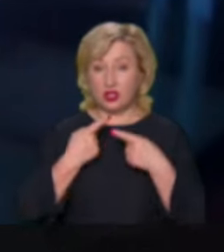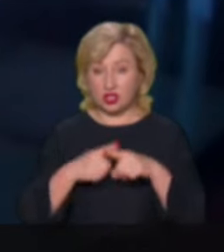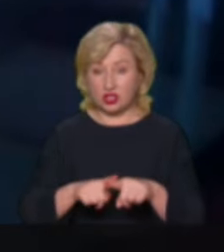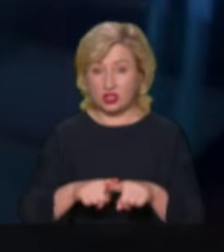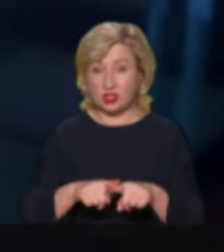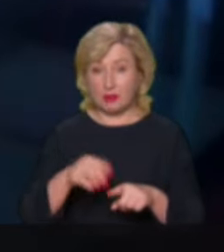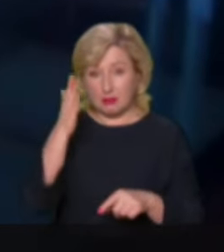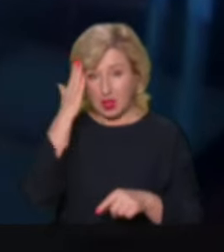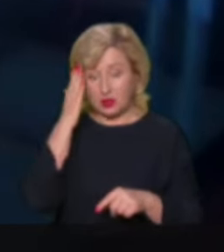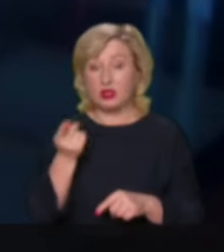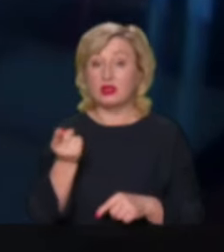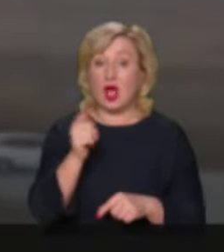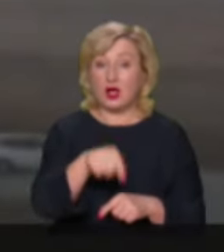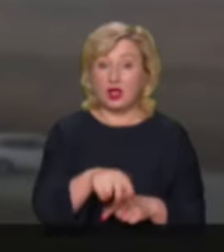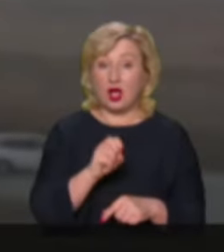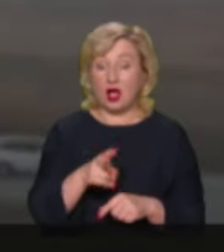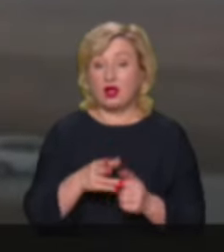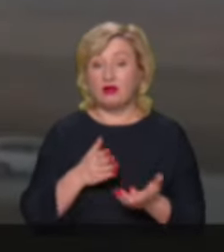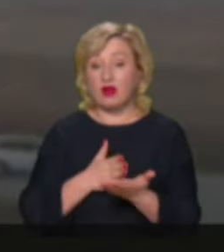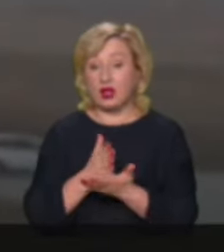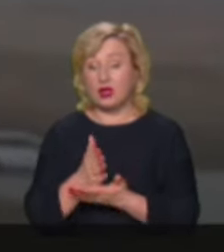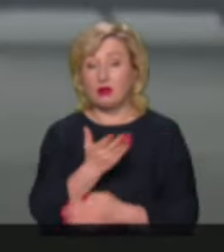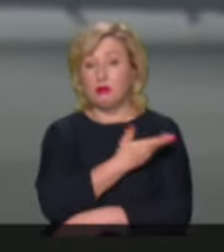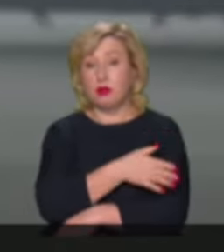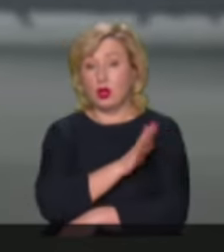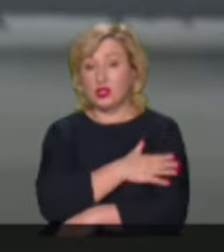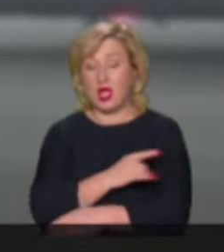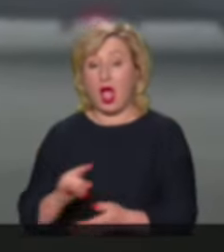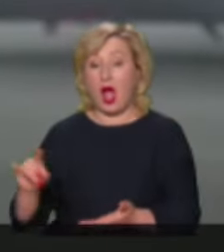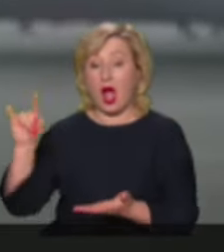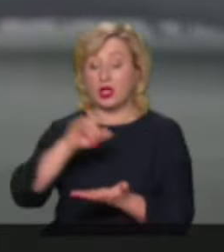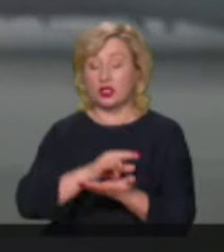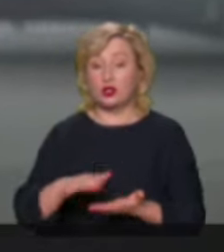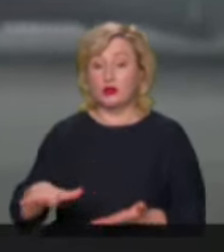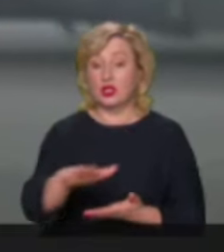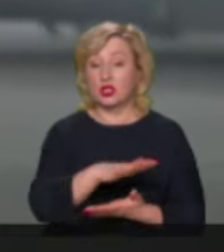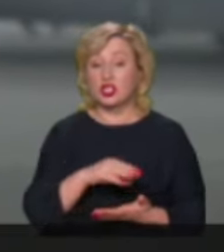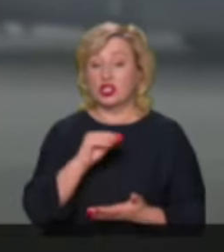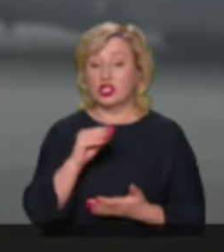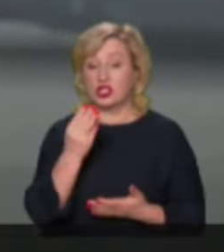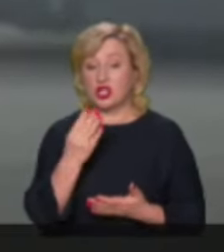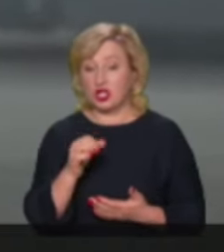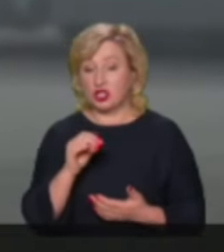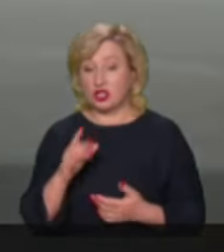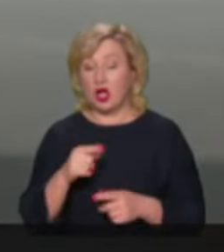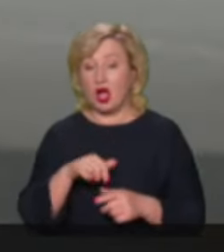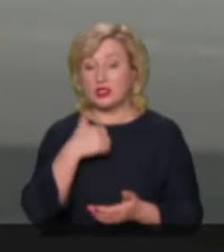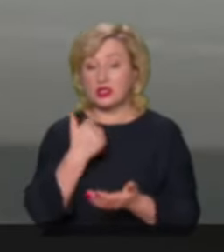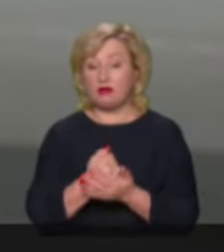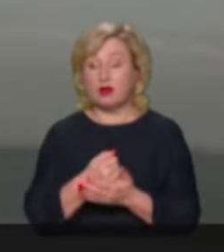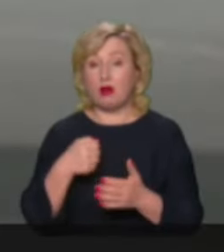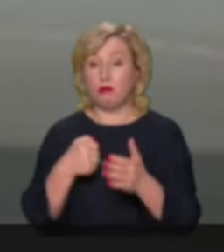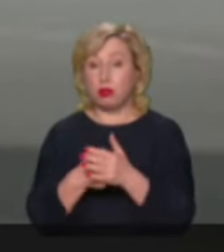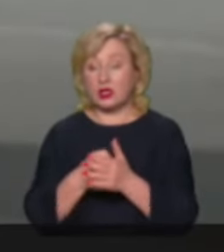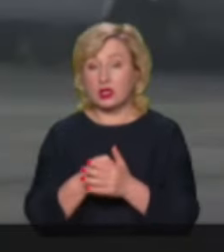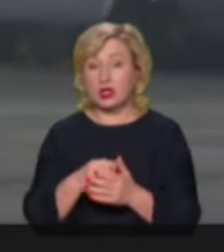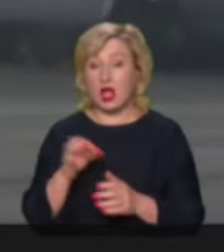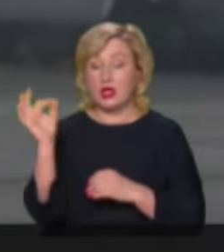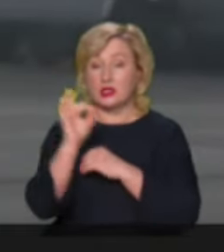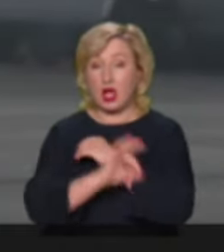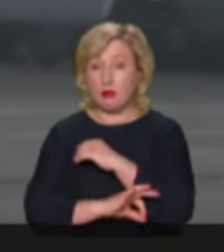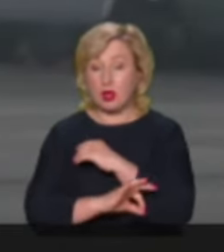то тогда, как вариант, польский аэродром Жешов, что основная перевалочная база для западного оружия